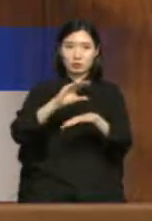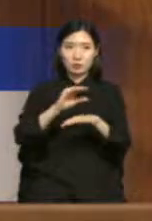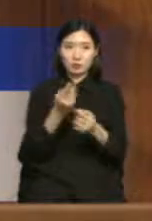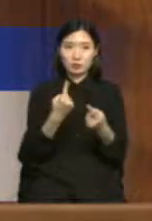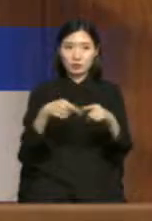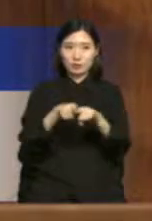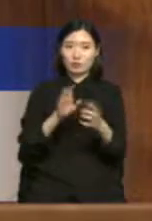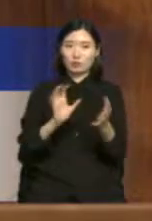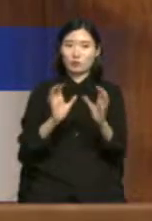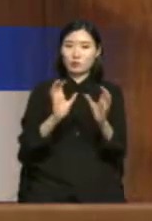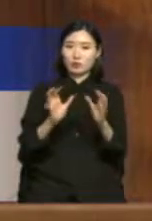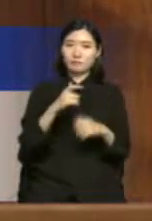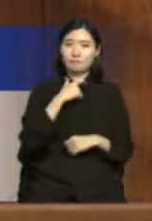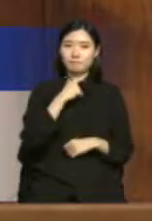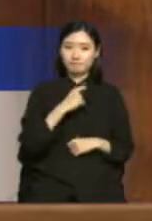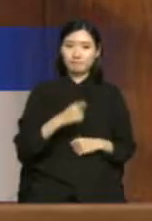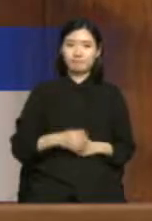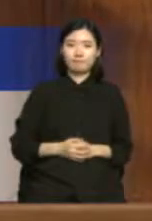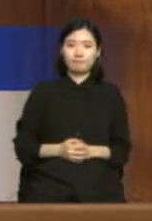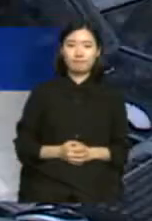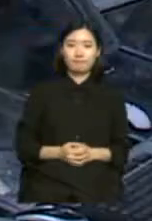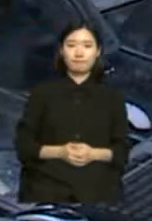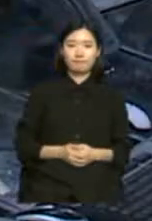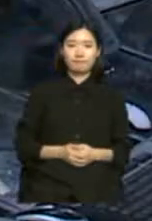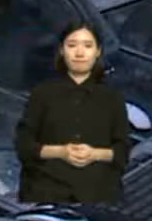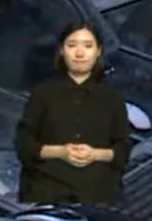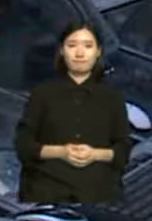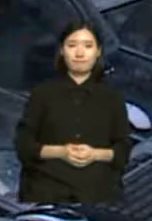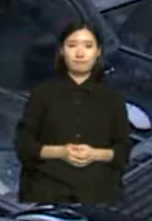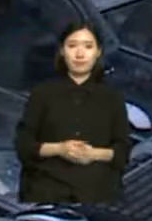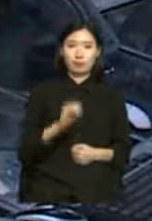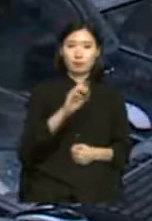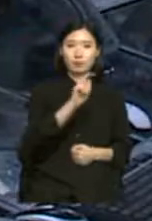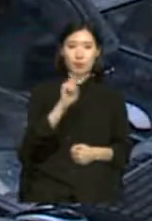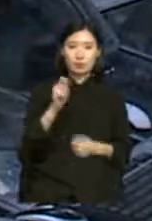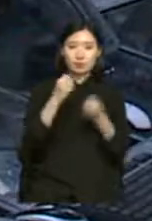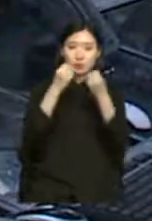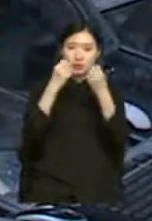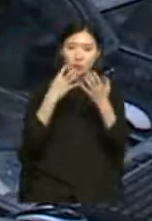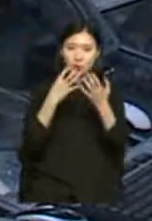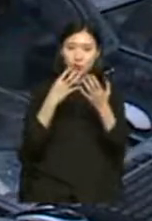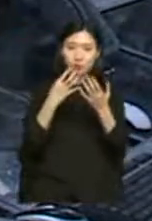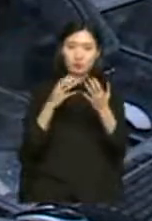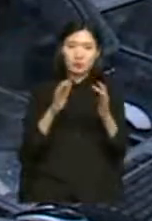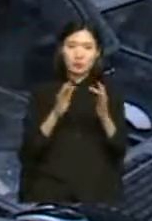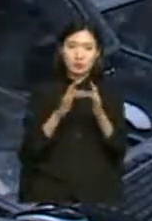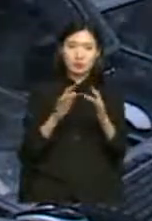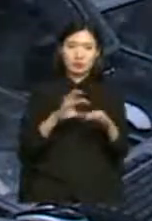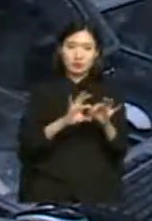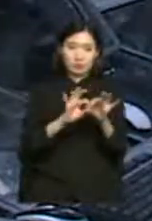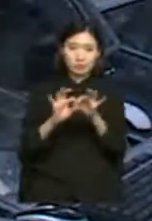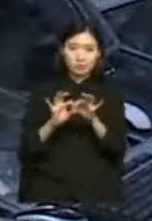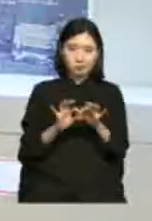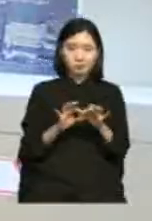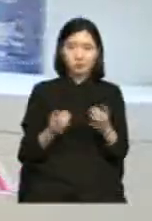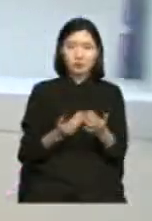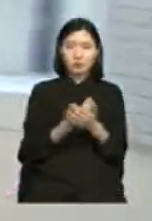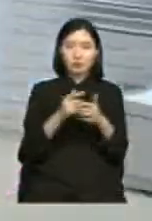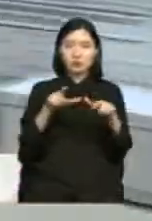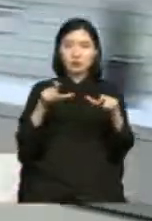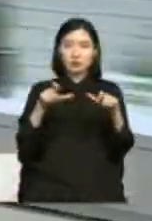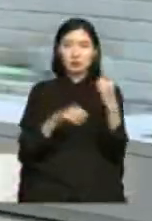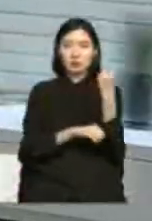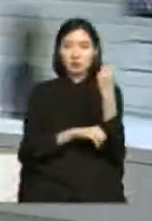논의를 했으면 하는 바람이 있습니다. OTT와 같은 새로운 플랫폼의 등장으로 기존 미디어